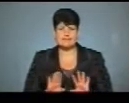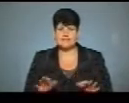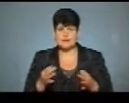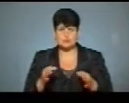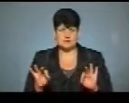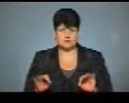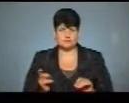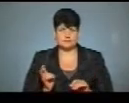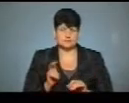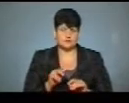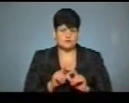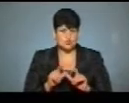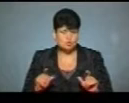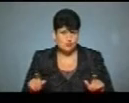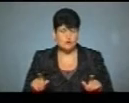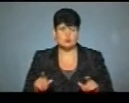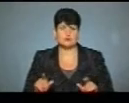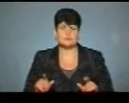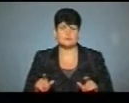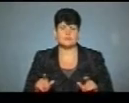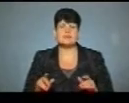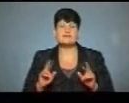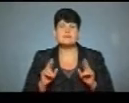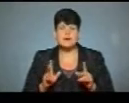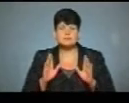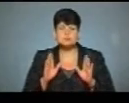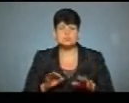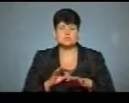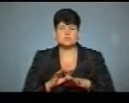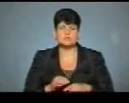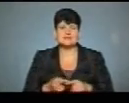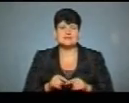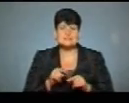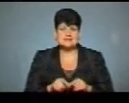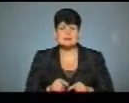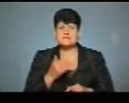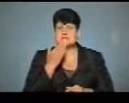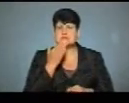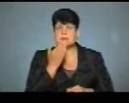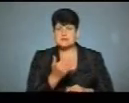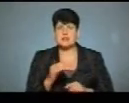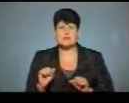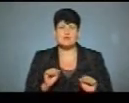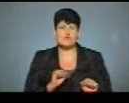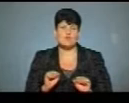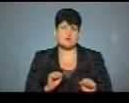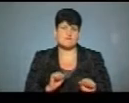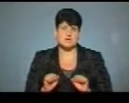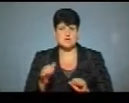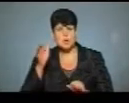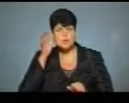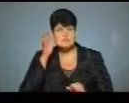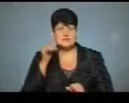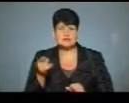до школи та до шкільних навчальних закладів. Як буде працювати цей механізм? Ми запитали в управлінні